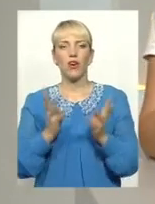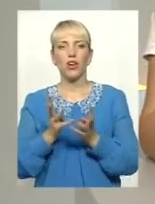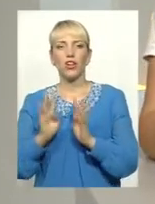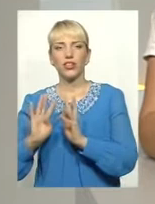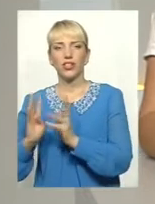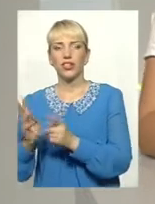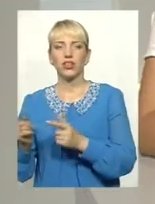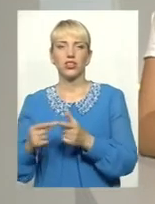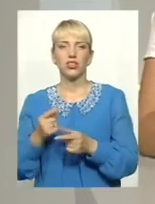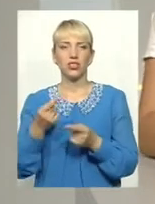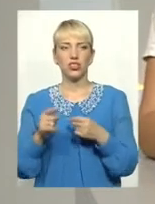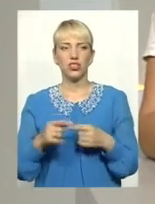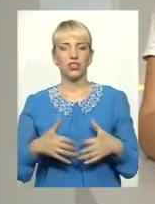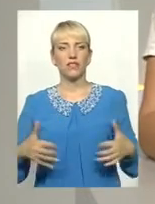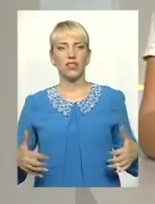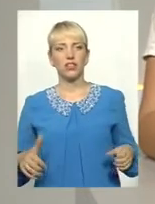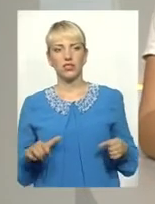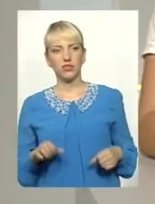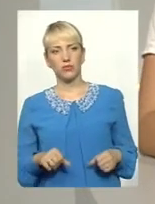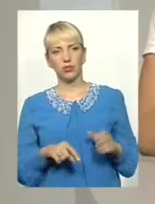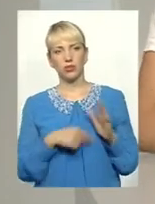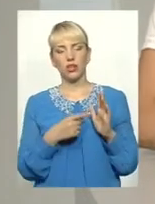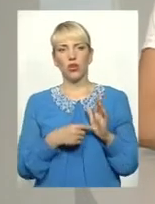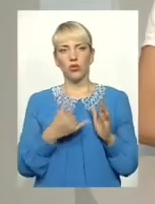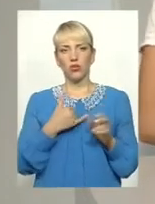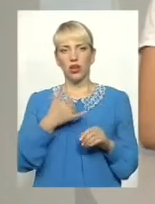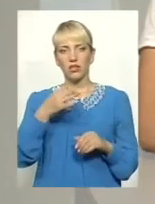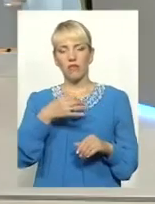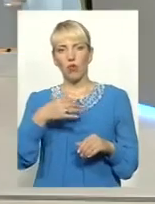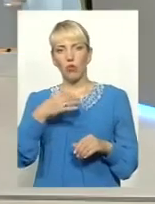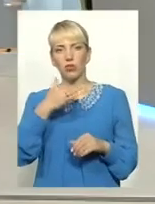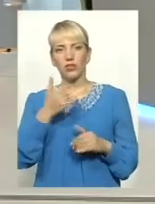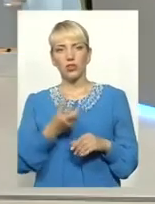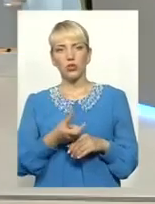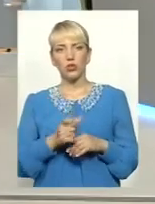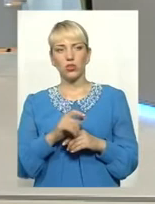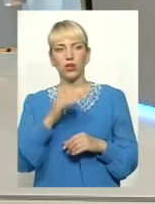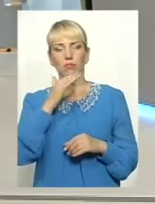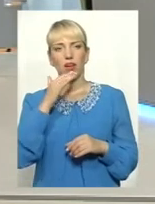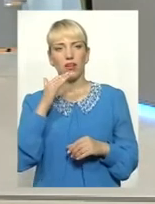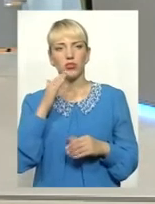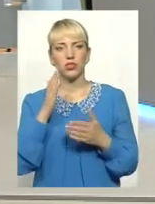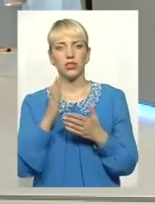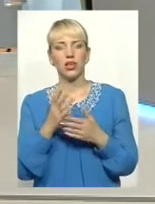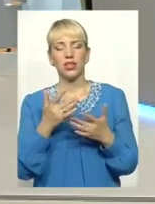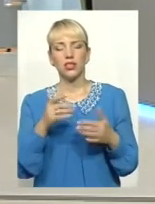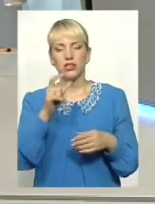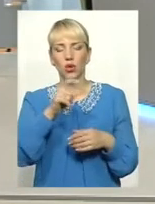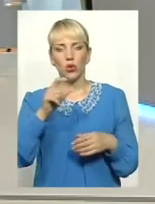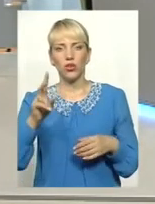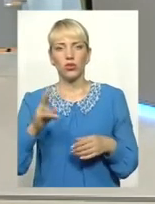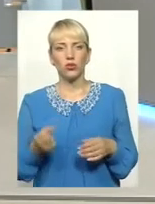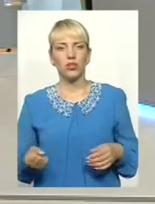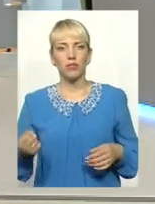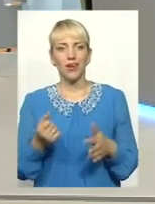інші тварини зможуть? Адже в нас зараз в області дуже багато різних, різних людей тримають дуже різних тварин,